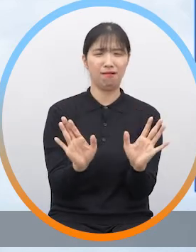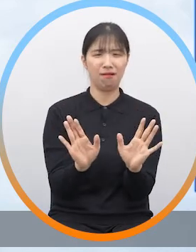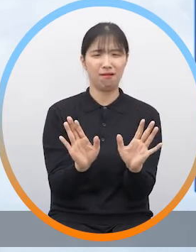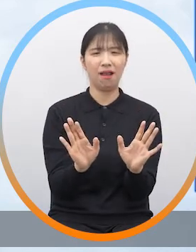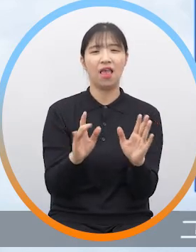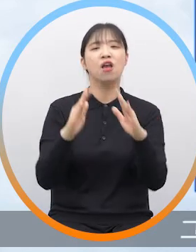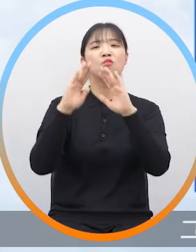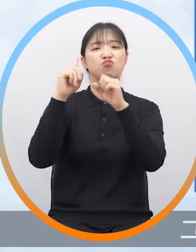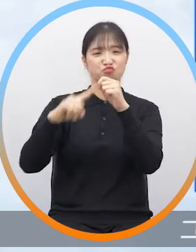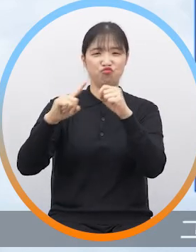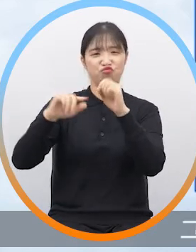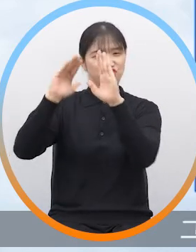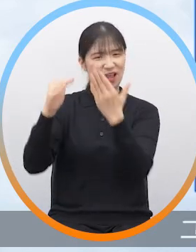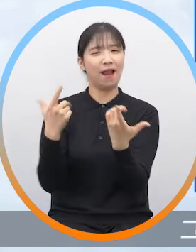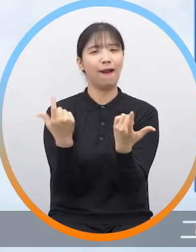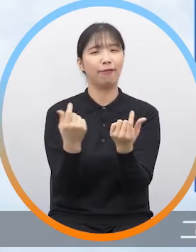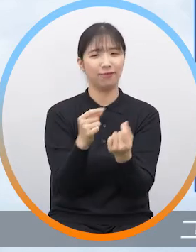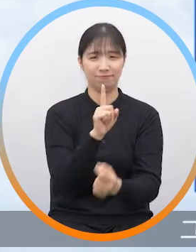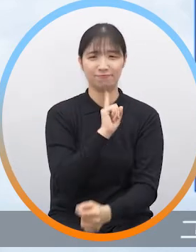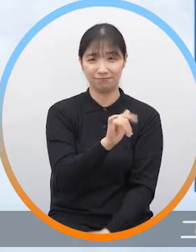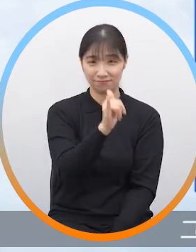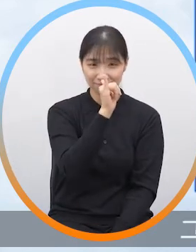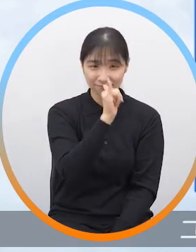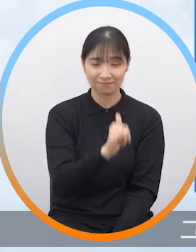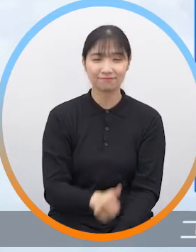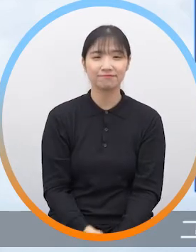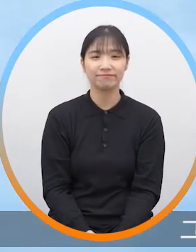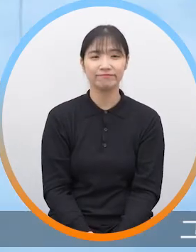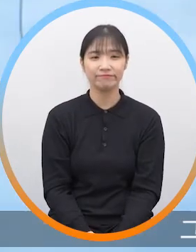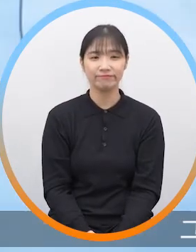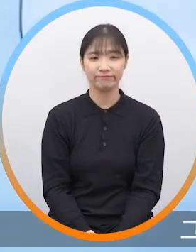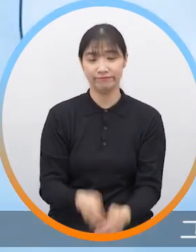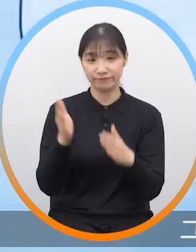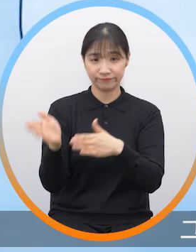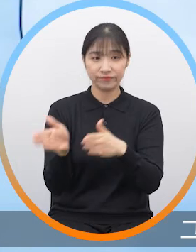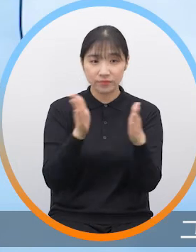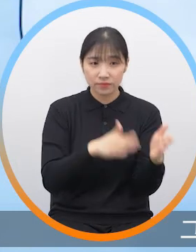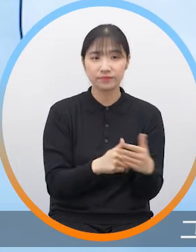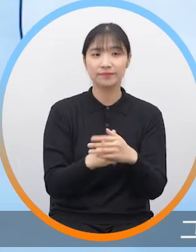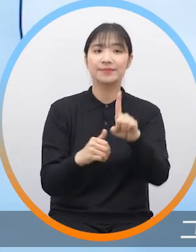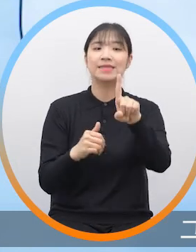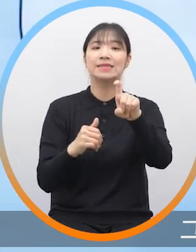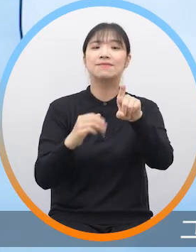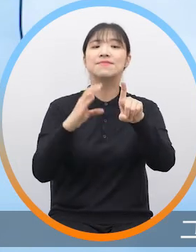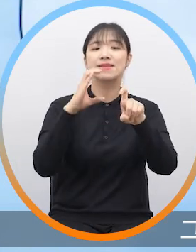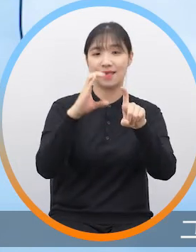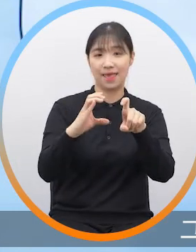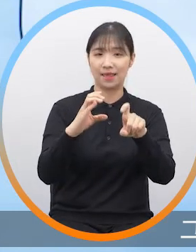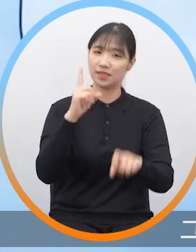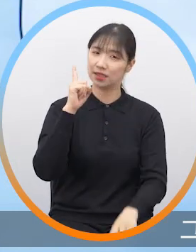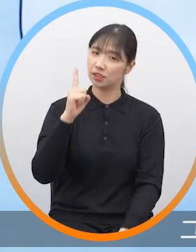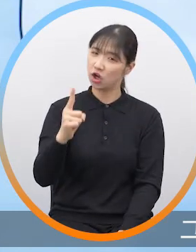아니라 불상이다, 또 이렇게 주장을 한단 말이죠. 그런데 11세기